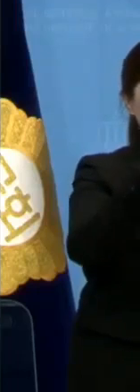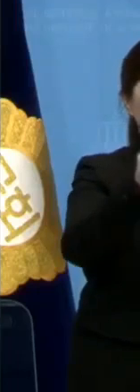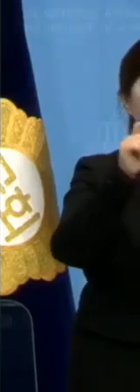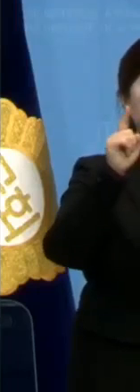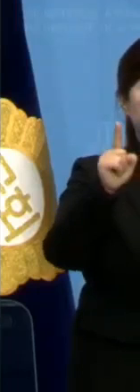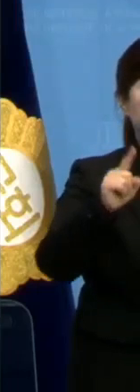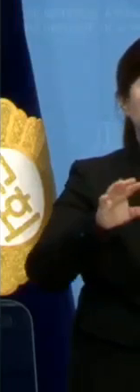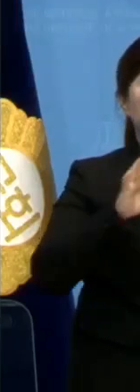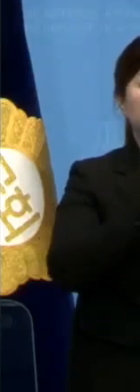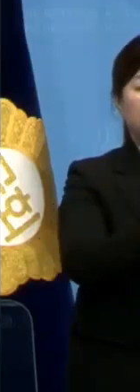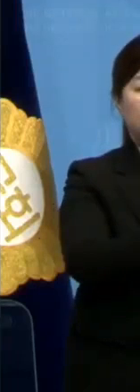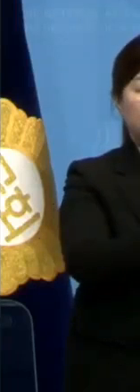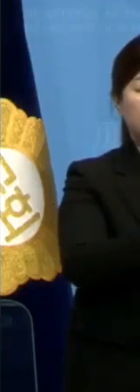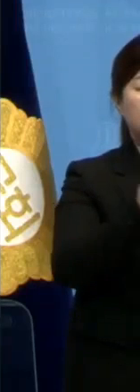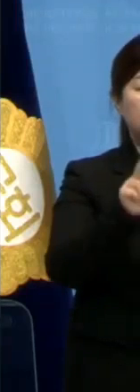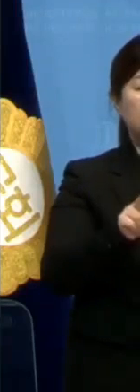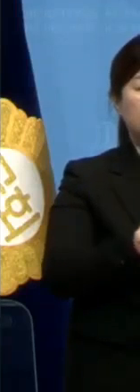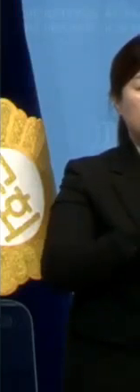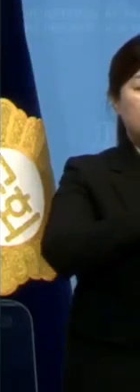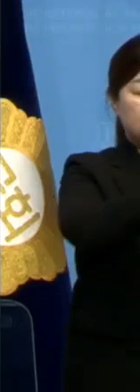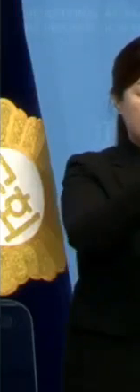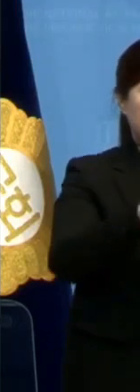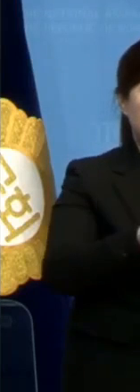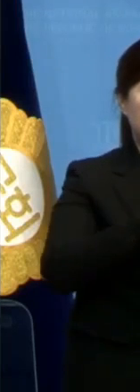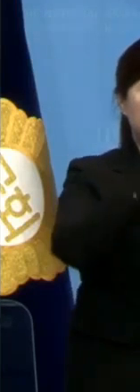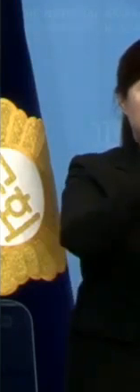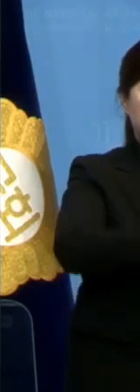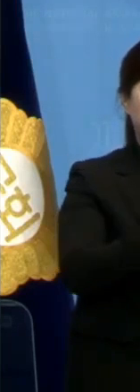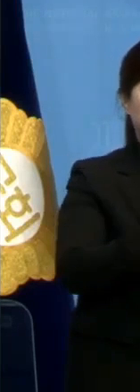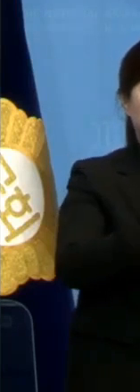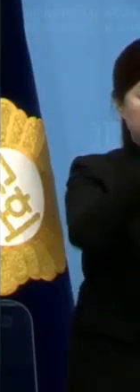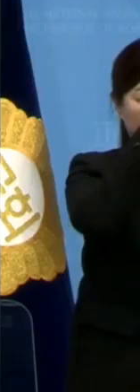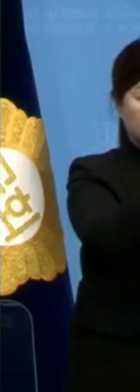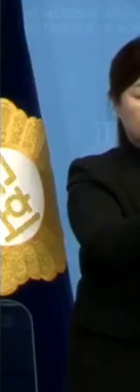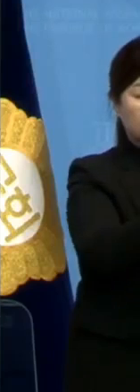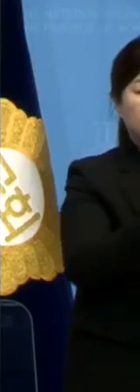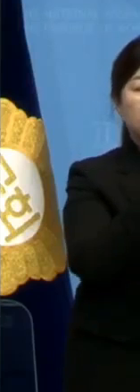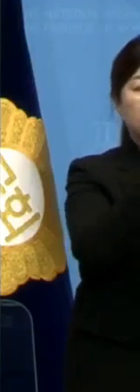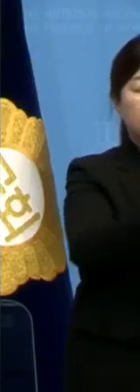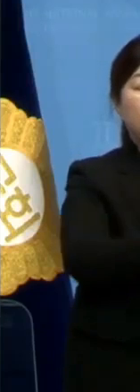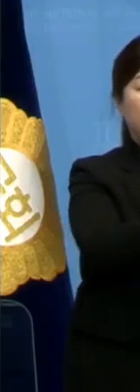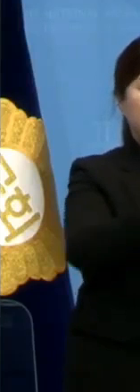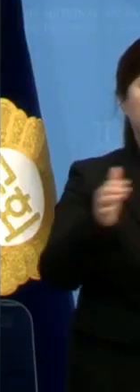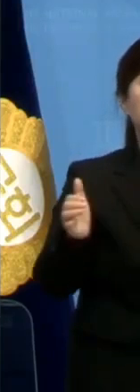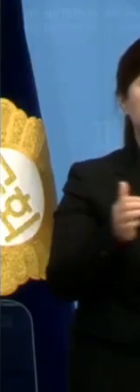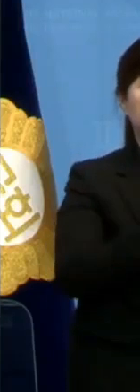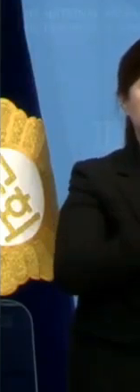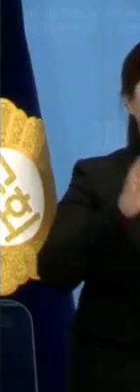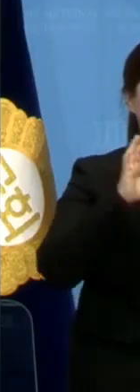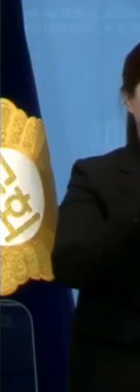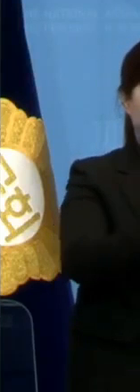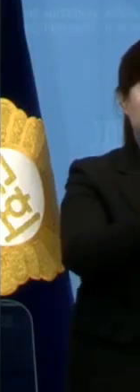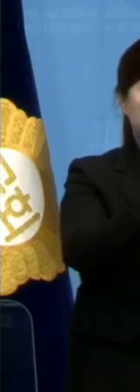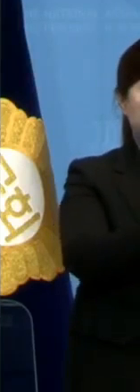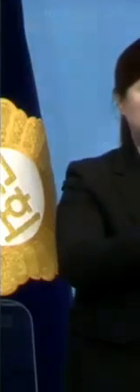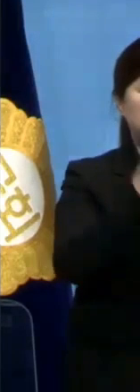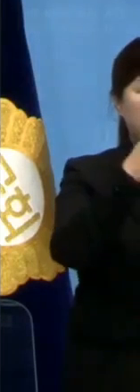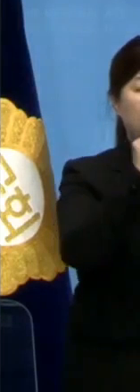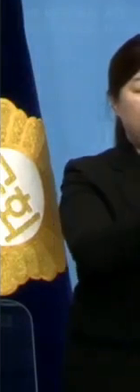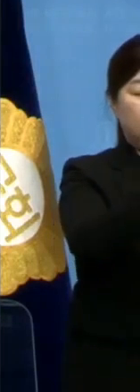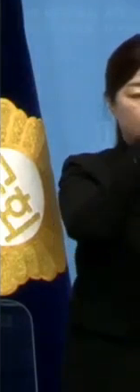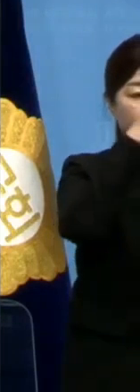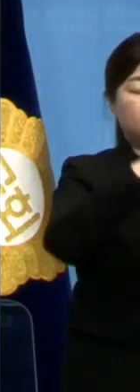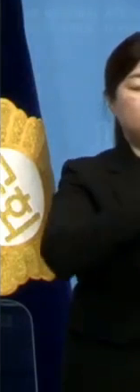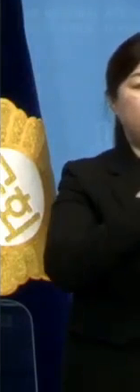2021년 지금 전 세계를 마비시키고 있는 코로나19의 위기까지 우리는 지속적으로 새로운 감염병의